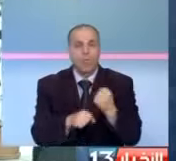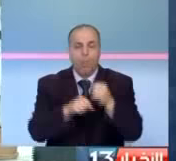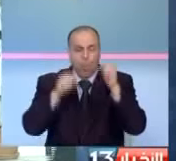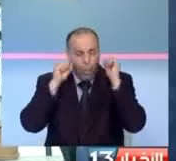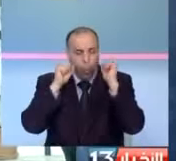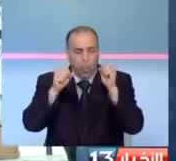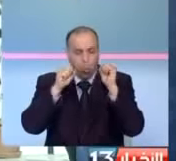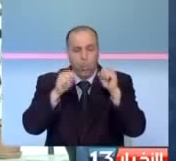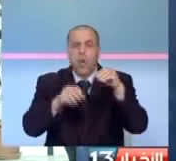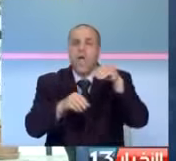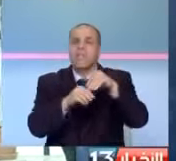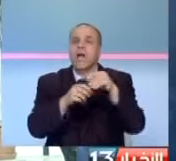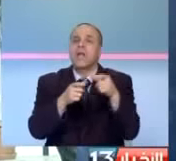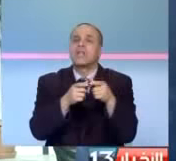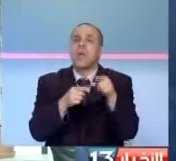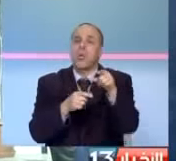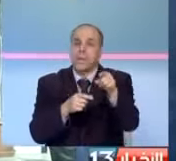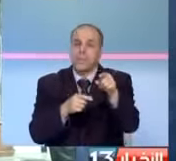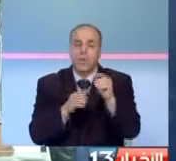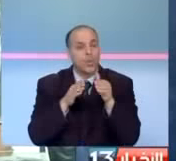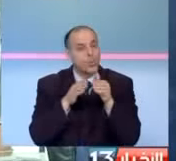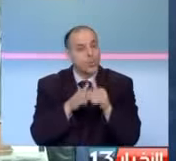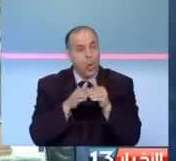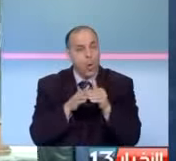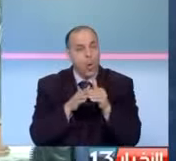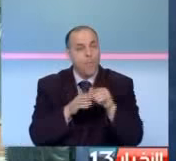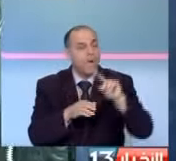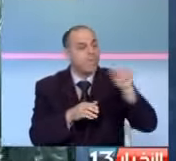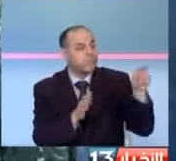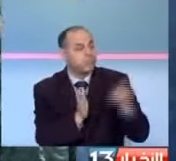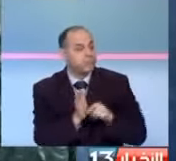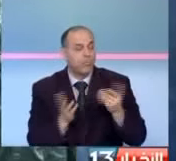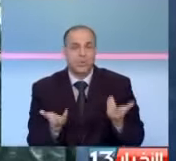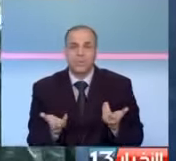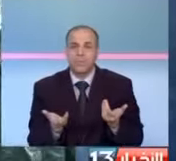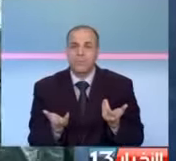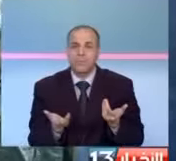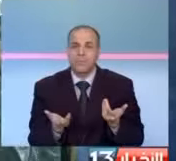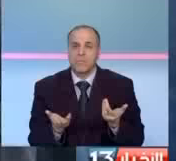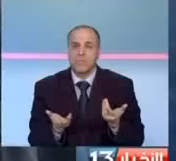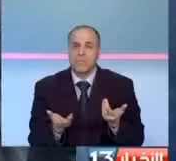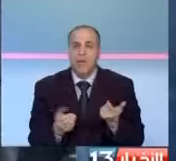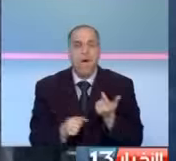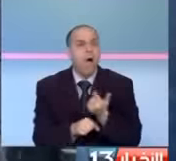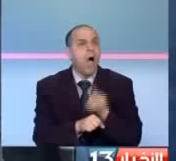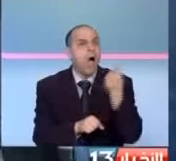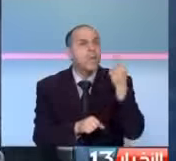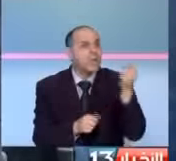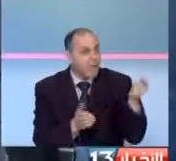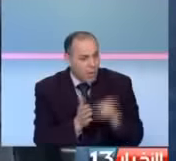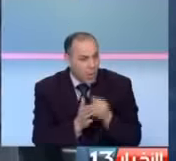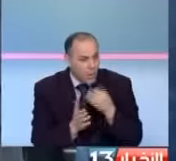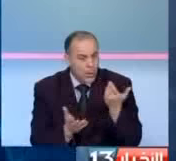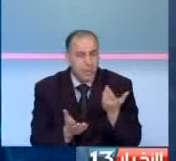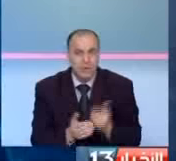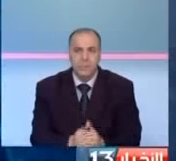اعتصامهم داخل المؤسسات العمومية مطالبين بصرف أجورهم التي لم يتقاضوها على مدى سنة كاملة.